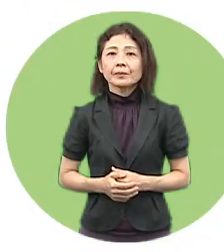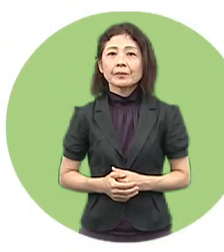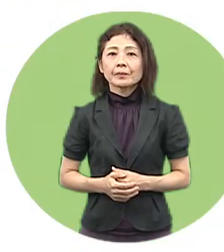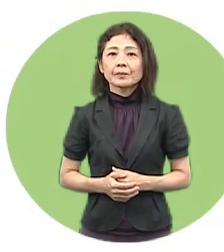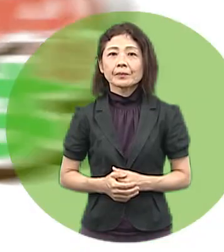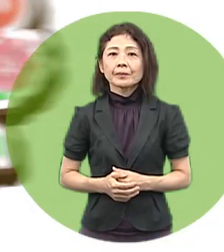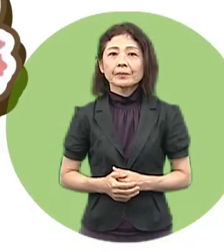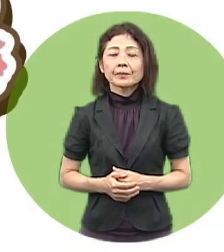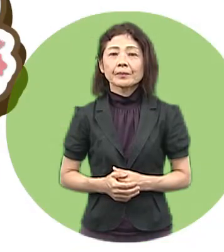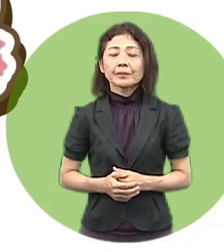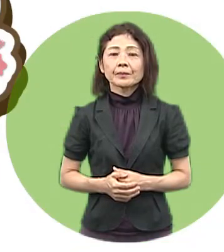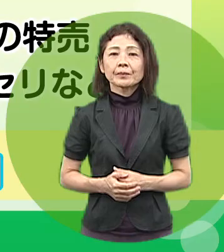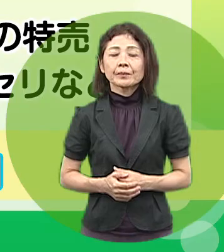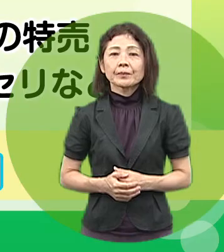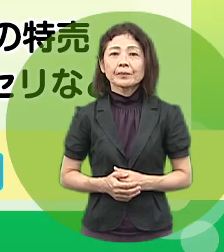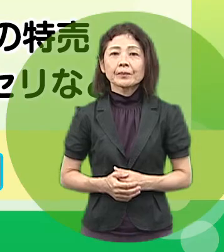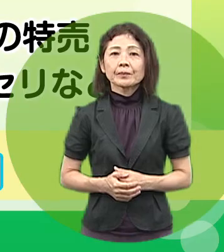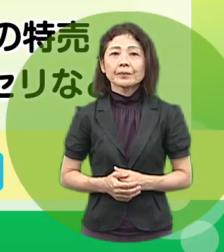me